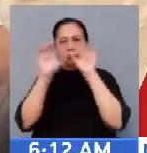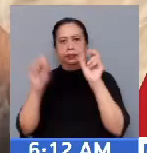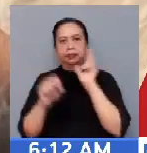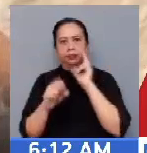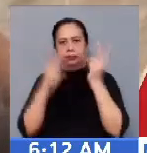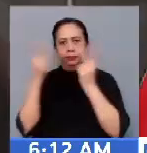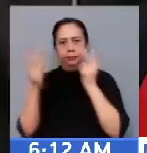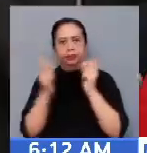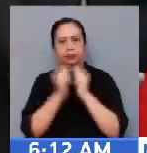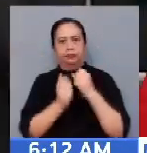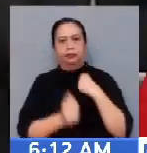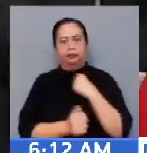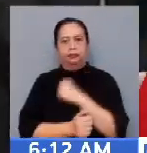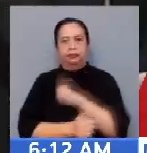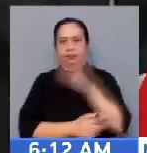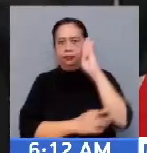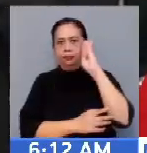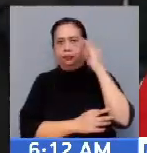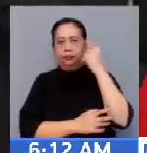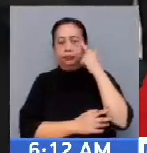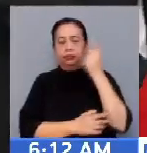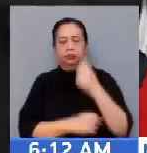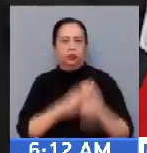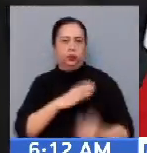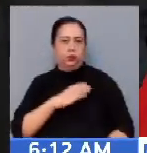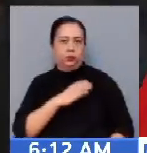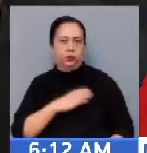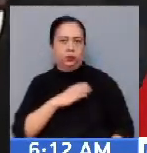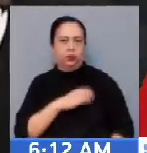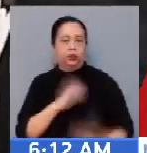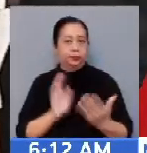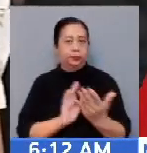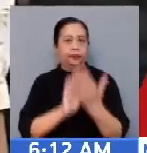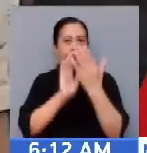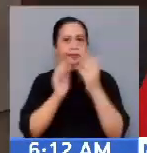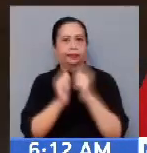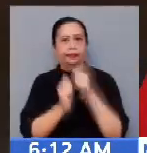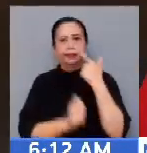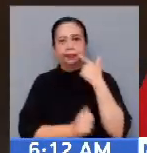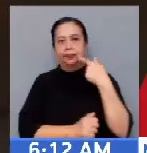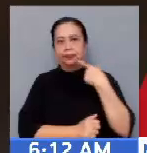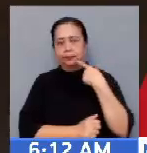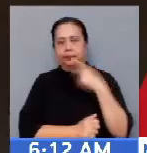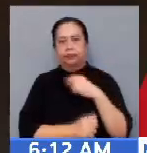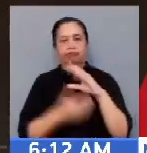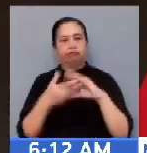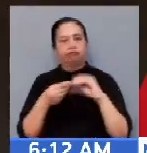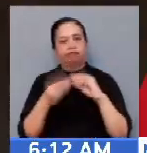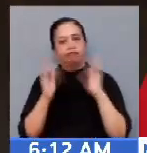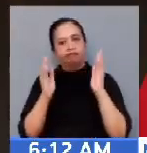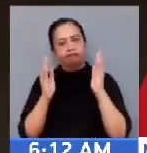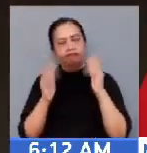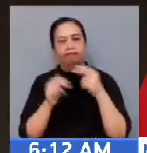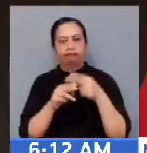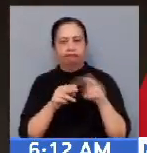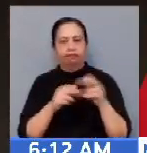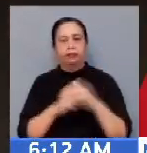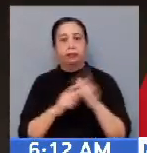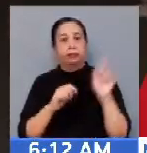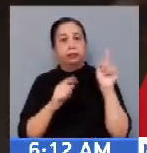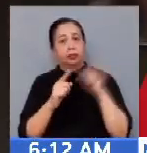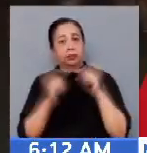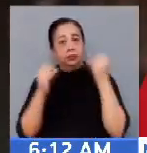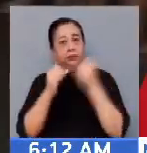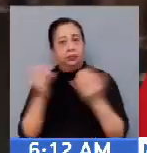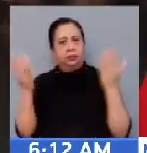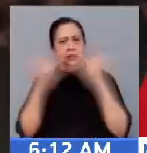para makiramay. Hinarap sila ni Senadora Grace Poe at nagkwentuhan pa ng bahagya. Hanggang sa huling gabi, tila pila naman sa takilya ang pagdating